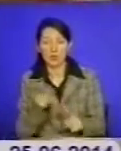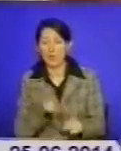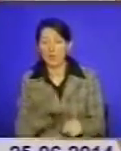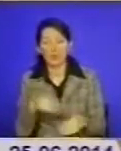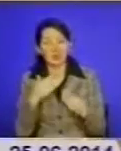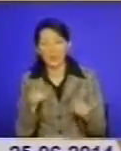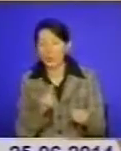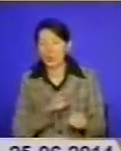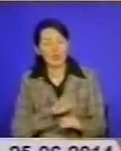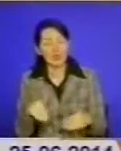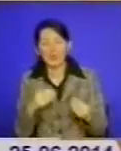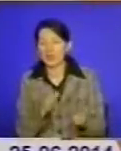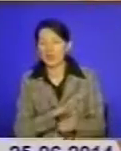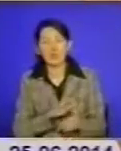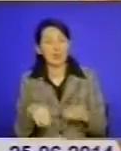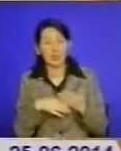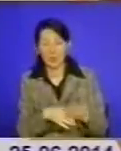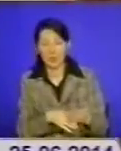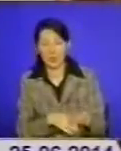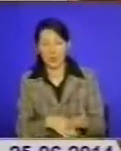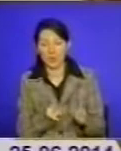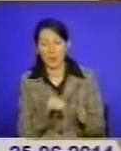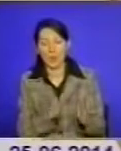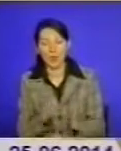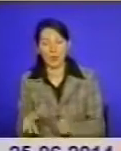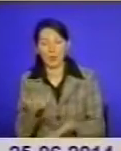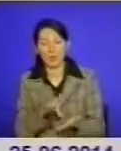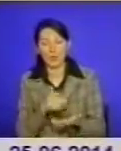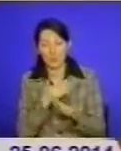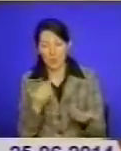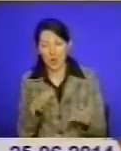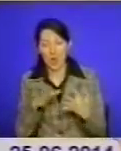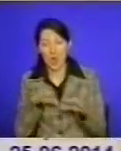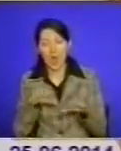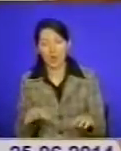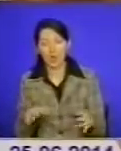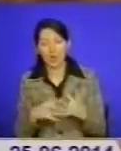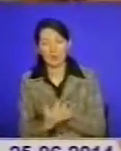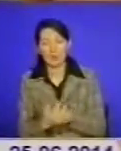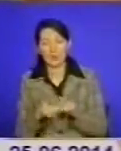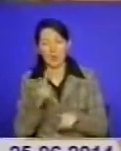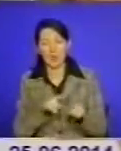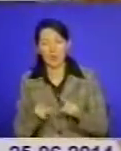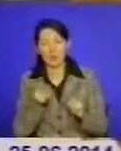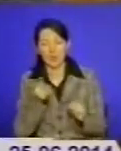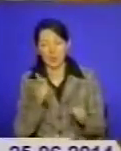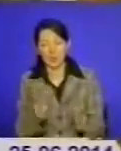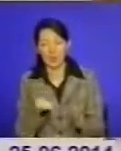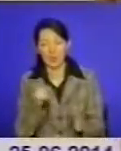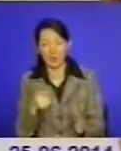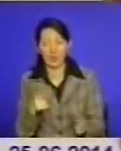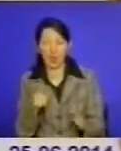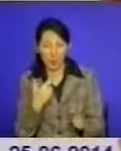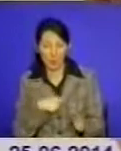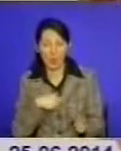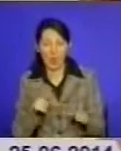не доходить до нікого. Там порядку в місті нема. Голова сільської ради тільки собі магазини, хати виставляє